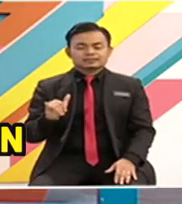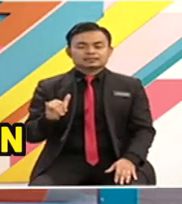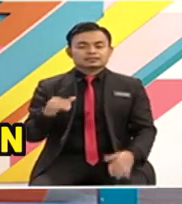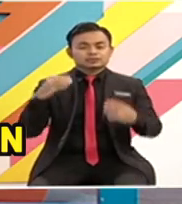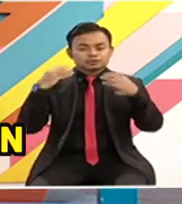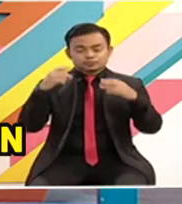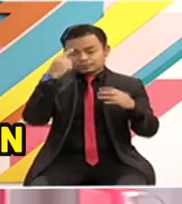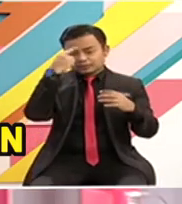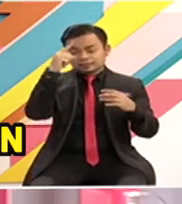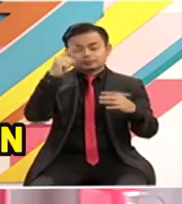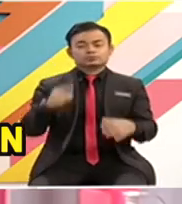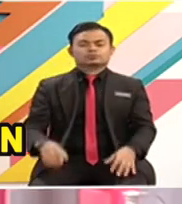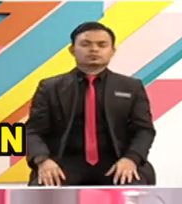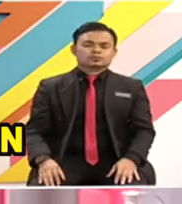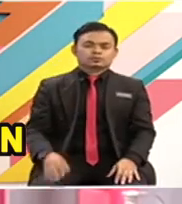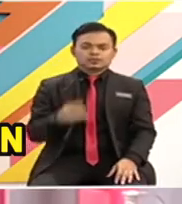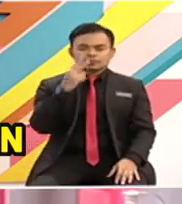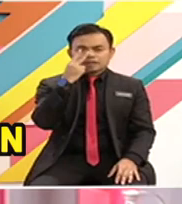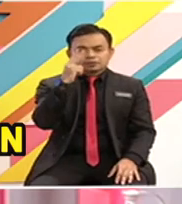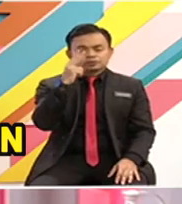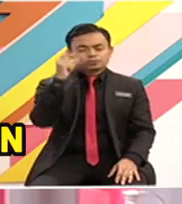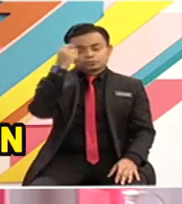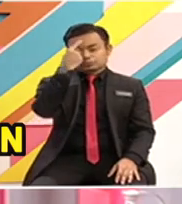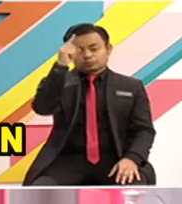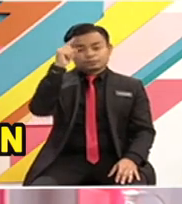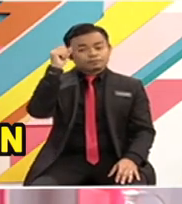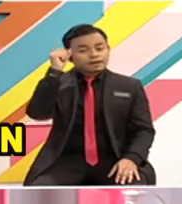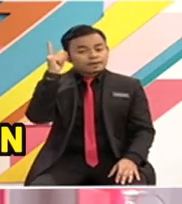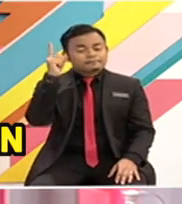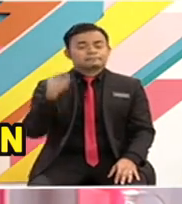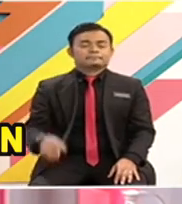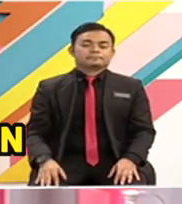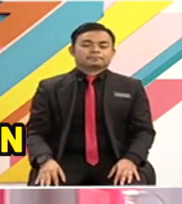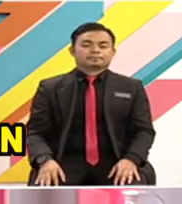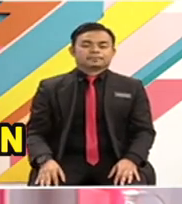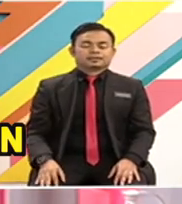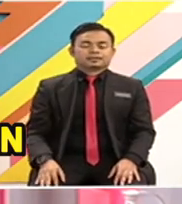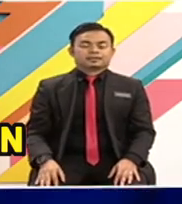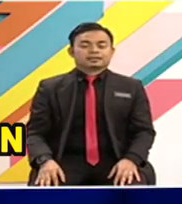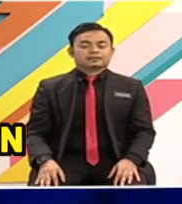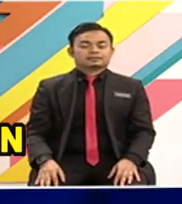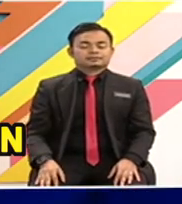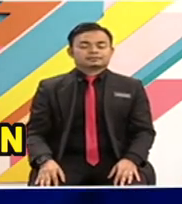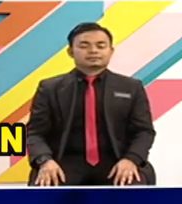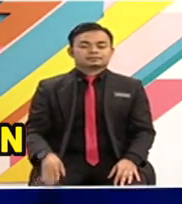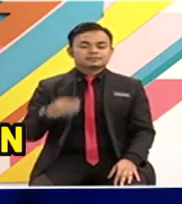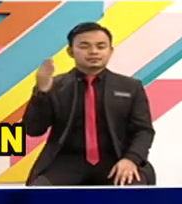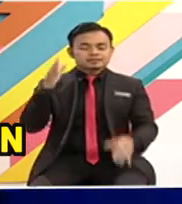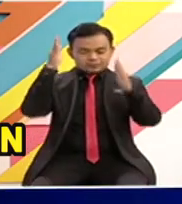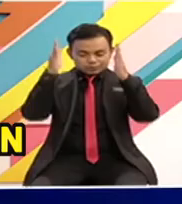Demak nuwun Sewu ah Oke kene yang penghasil lah yang tahu warna apa ini